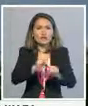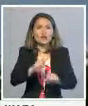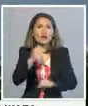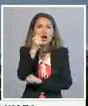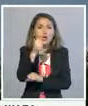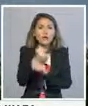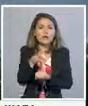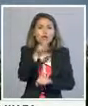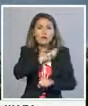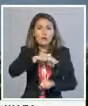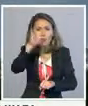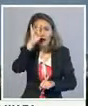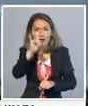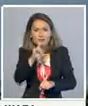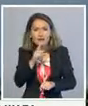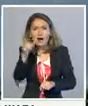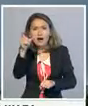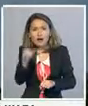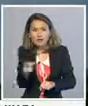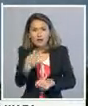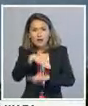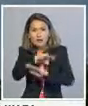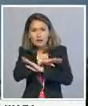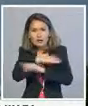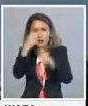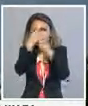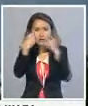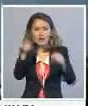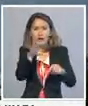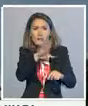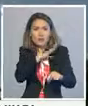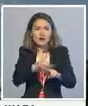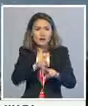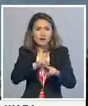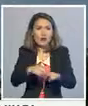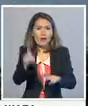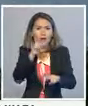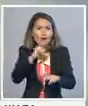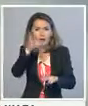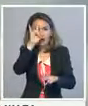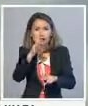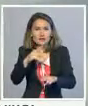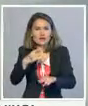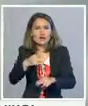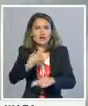жүрген Қазақстан азаматы қаза тапты деп хабарлаған болатын. Жарылыс себептері анықталып жатыр.